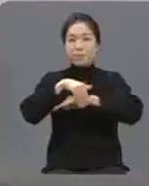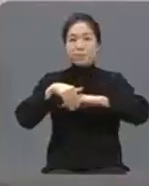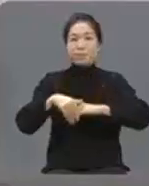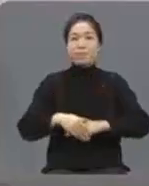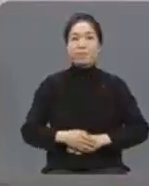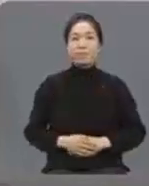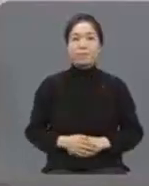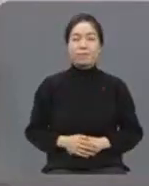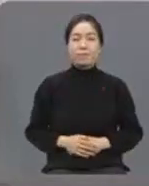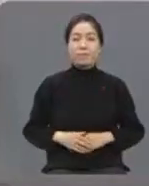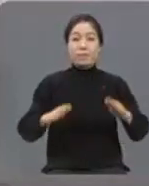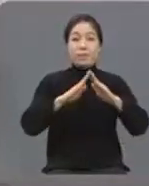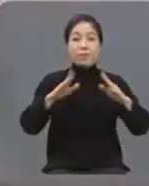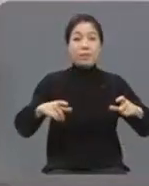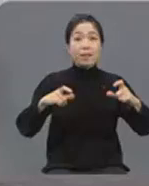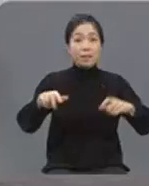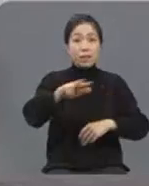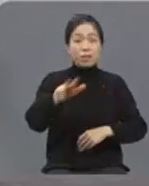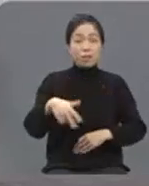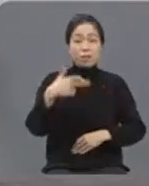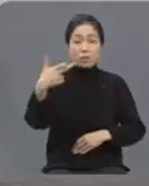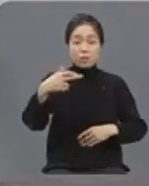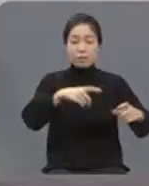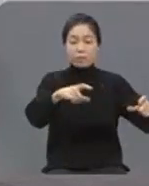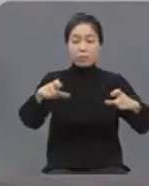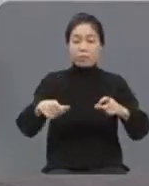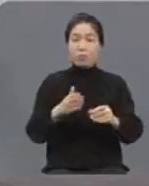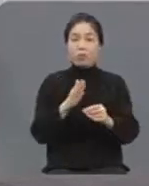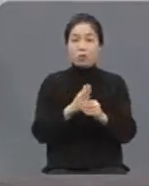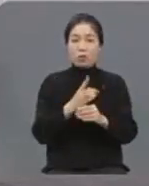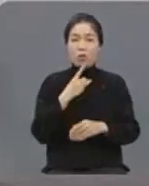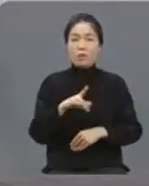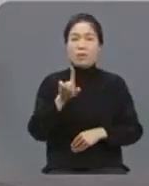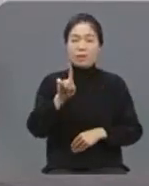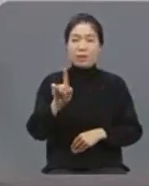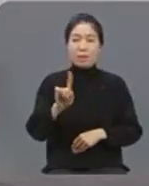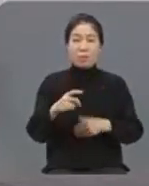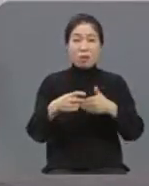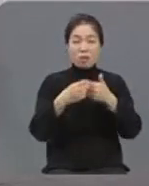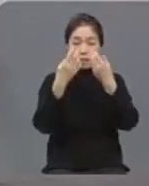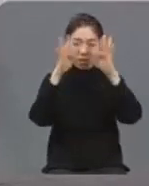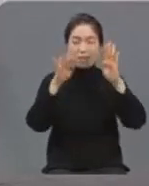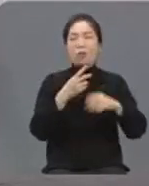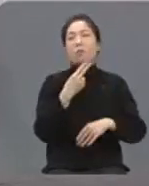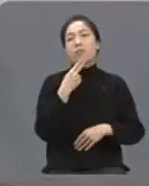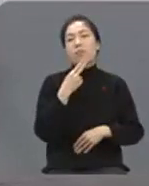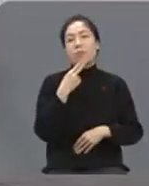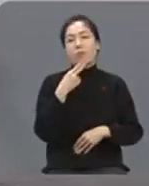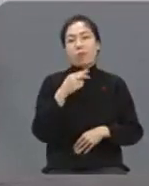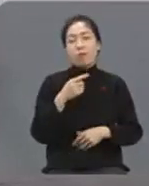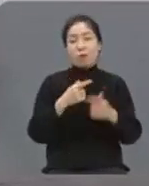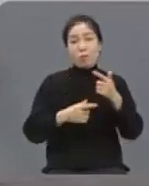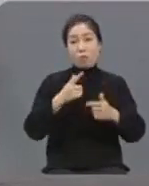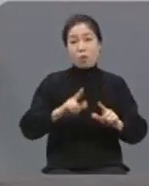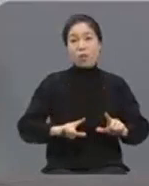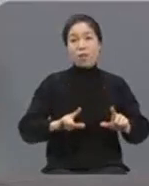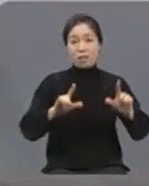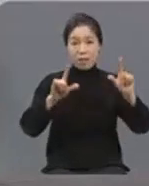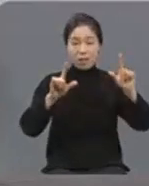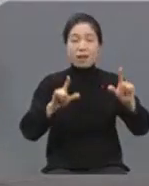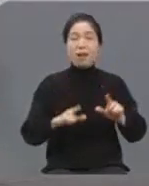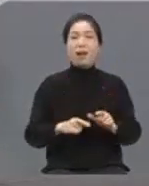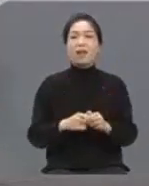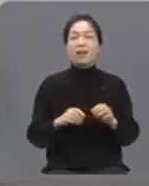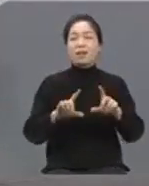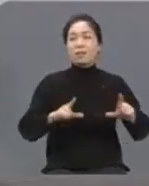예정입니다 전남은 전국 17개 시도 가운데 유일하게 의대가 없는 곳입니다 목요일인 25일에는